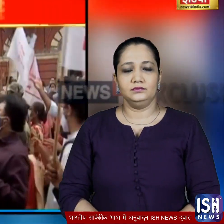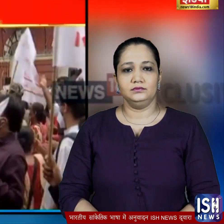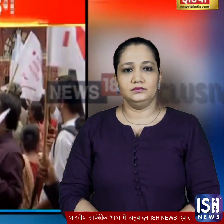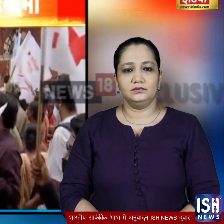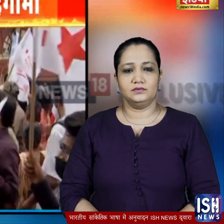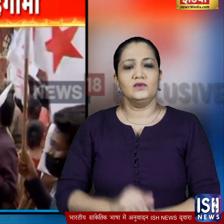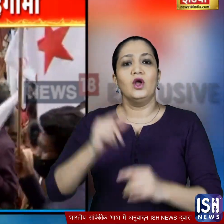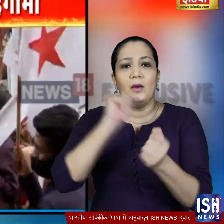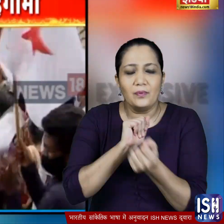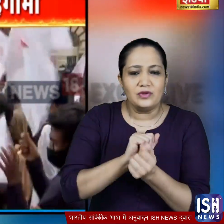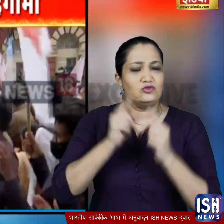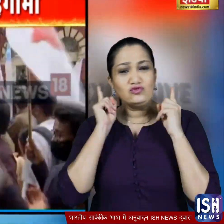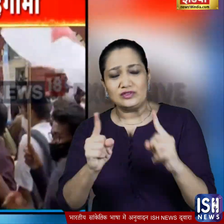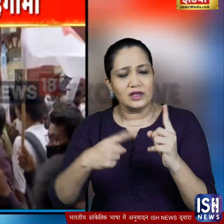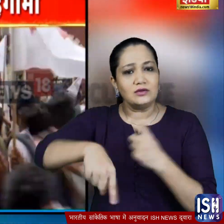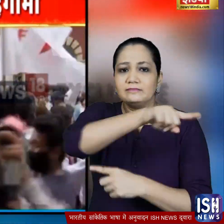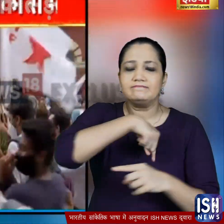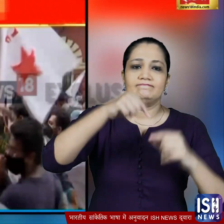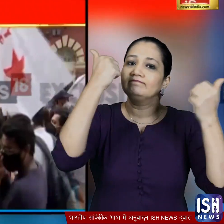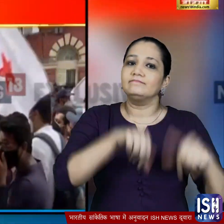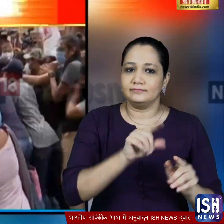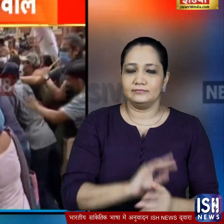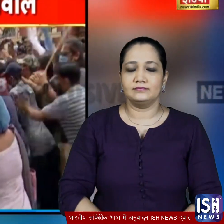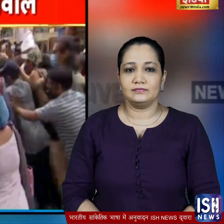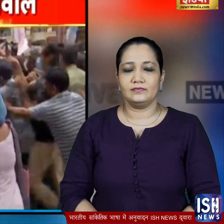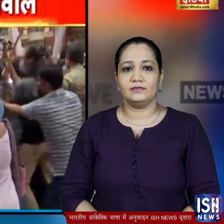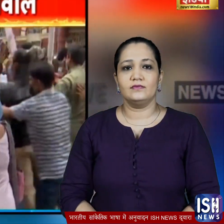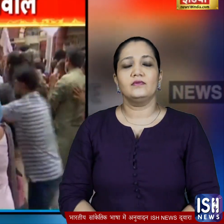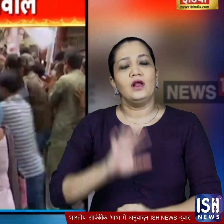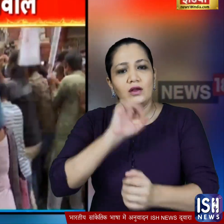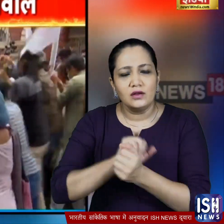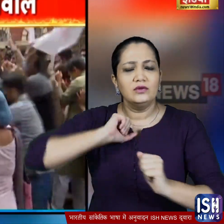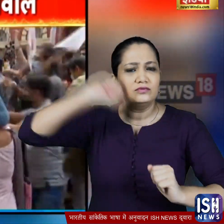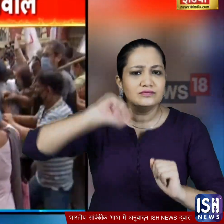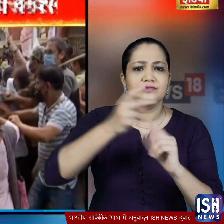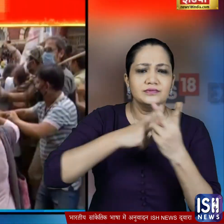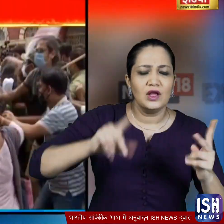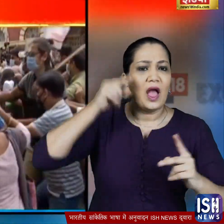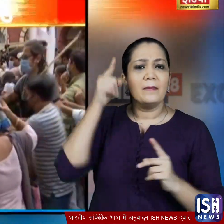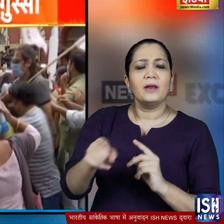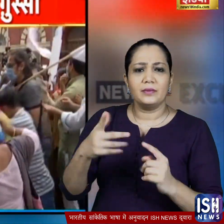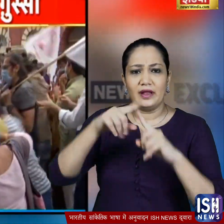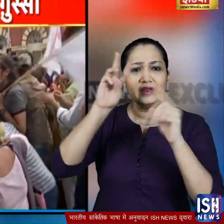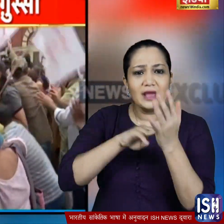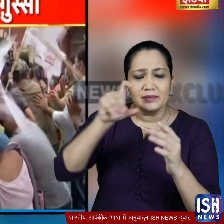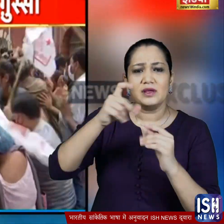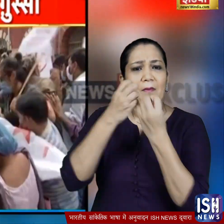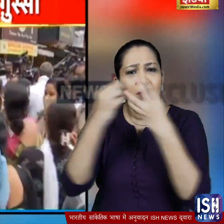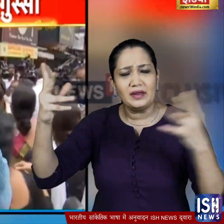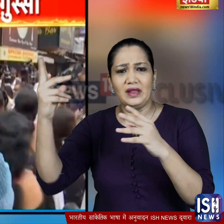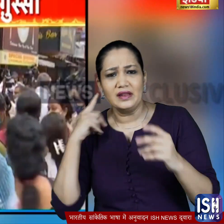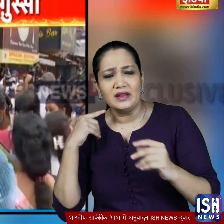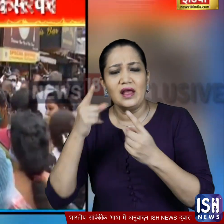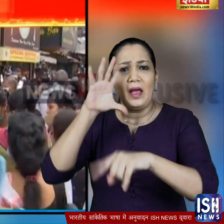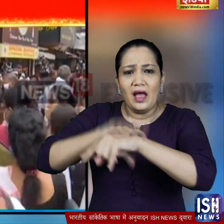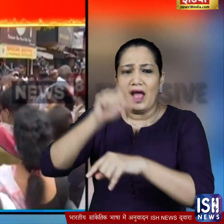हालांकि पुलिस वालों की सख्ती के आगे वो अपने इरादे में कामयाब नहीं हो सके। इसके साथ ही प्रदर्शनकारियों ने आरोप लगाया कि TMC के कई नेताओं ने पकड़े